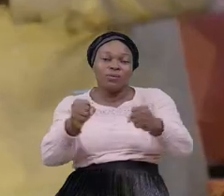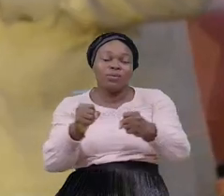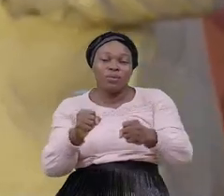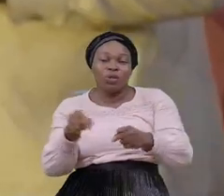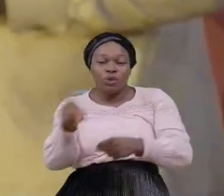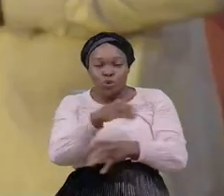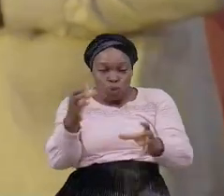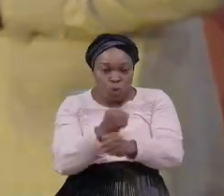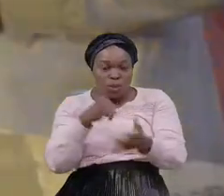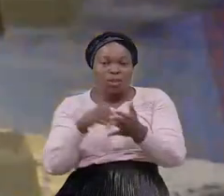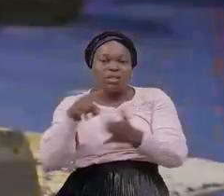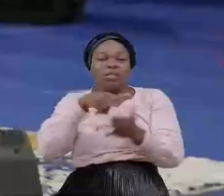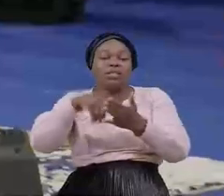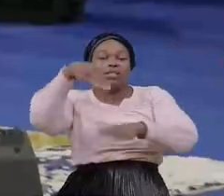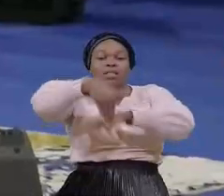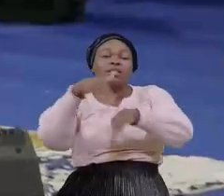Vous l'aurez ce soir.